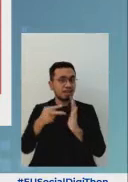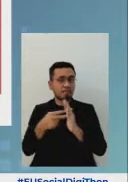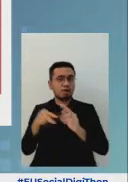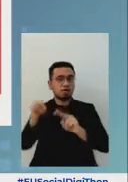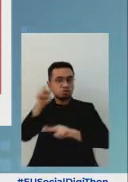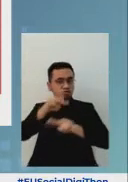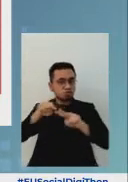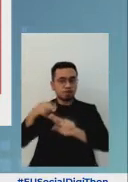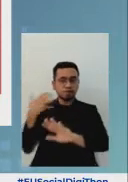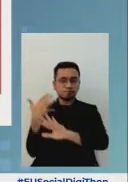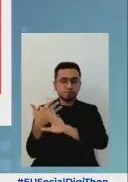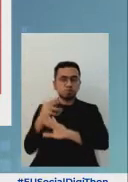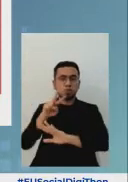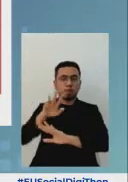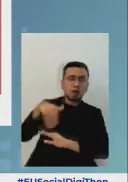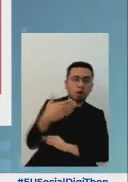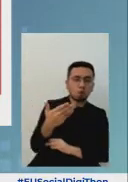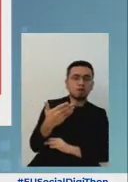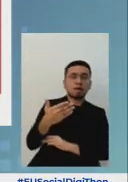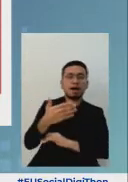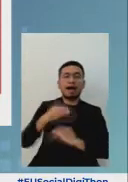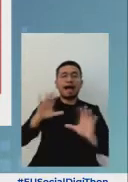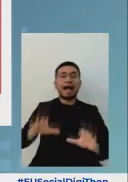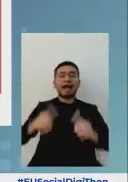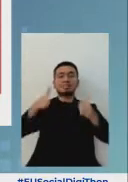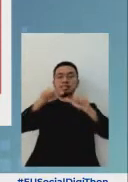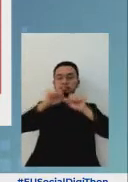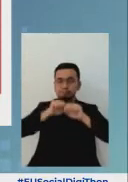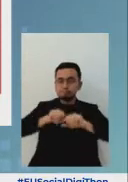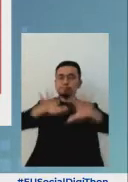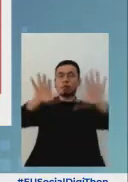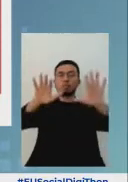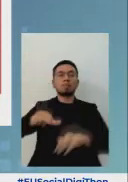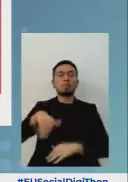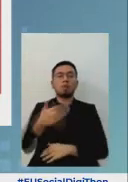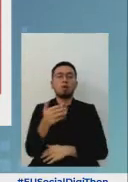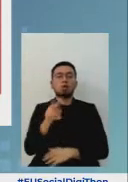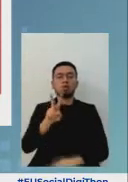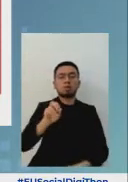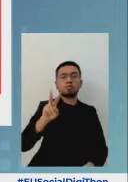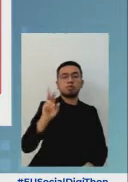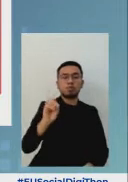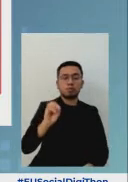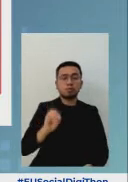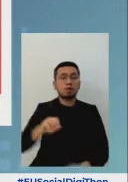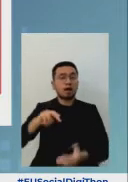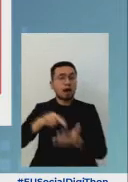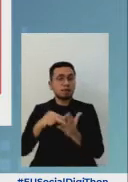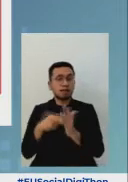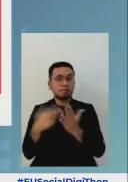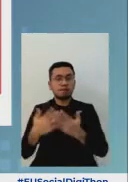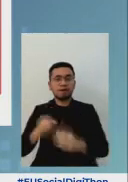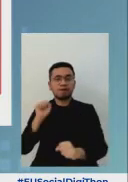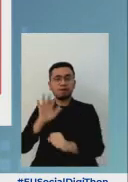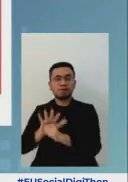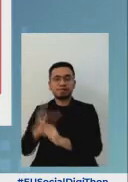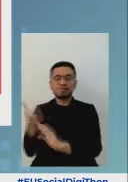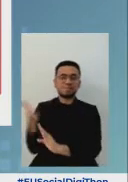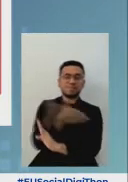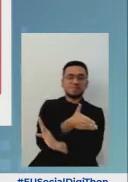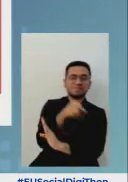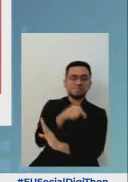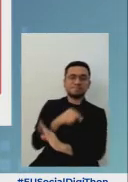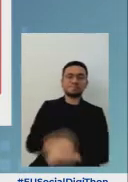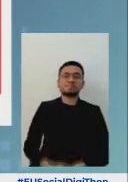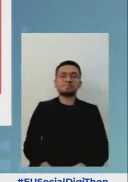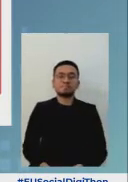yang hasilnya baru di-launch di 2020. Jadi kita bisa melihat ini sendiri belum terdampak oleh pandemi ya. Jadi sebelum masa pandemi, studi